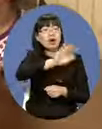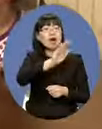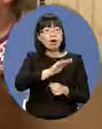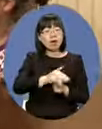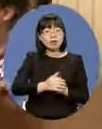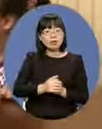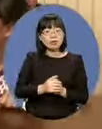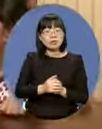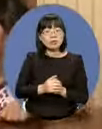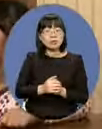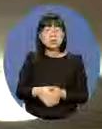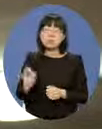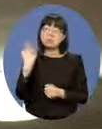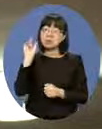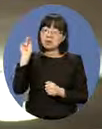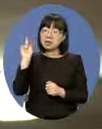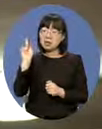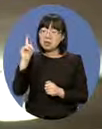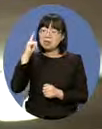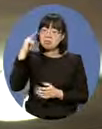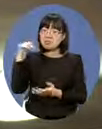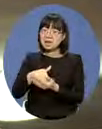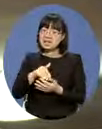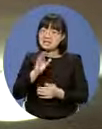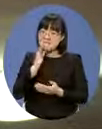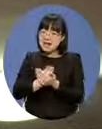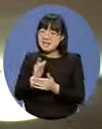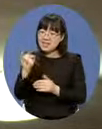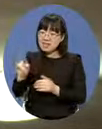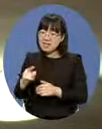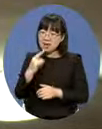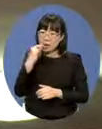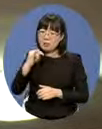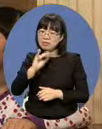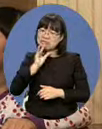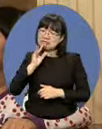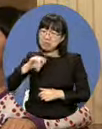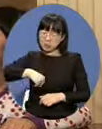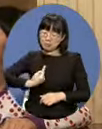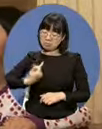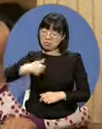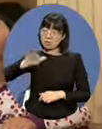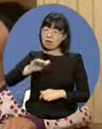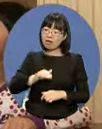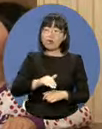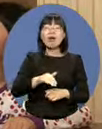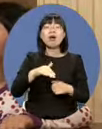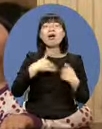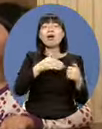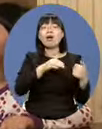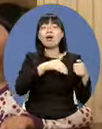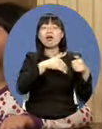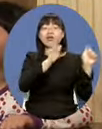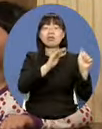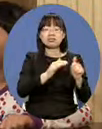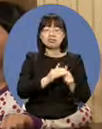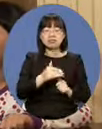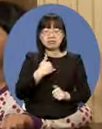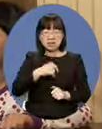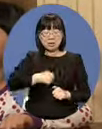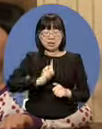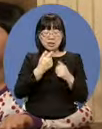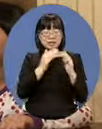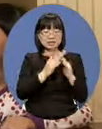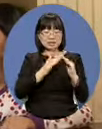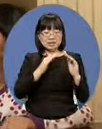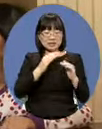그래? 후회하지 마 너. 엄마 진짜 간다. 가, 가라고. 나 혼자